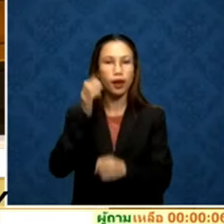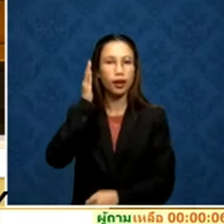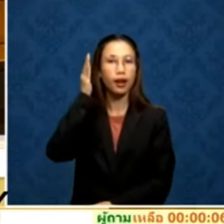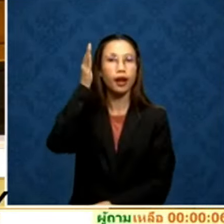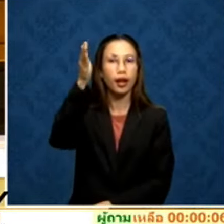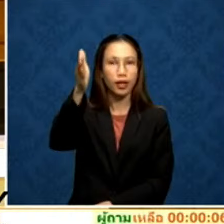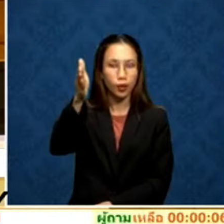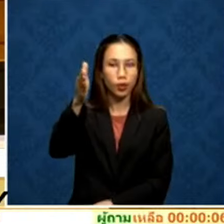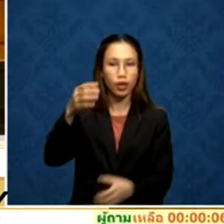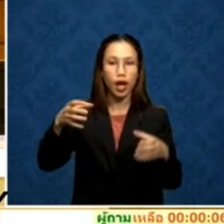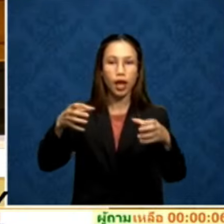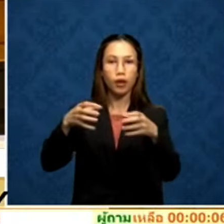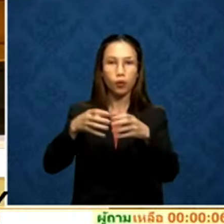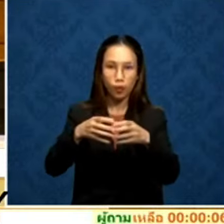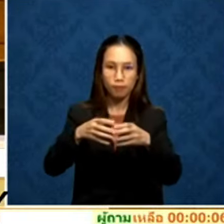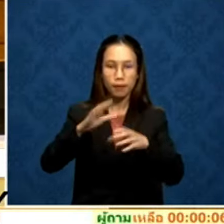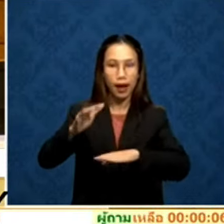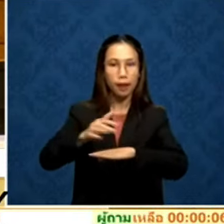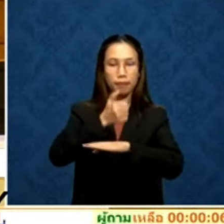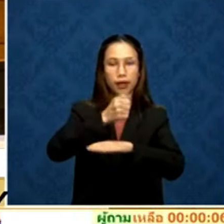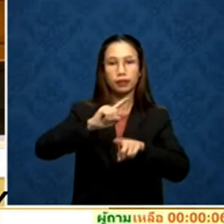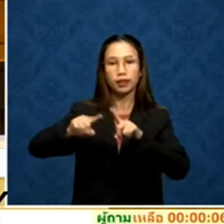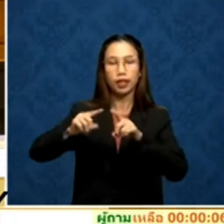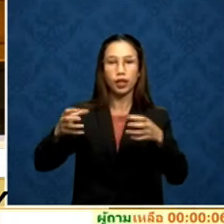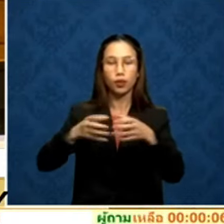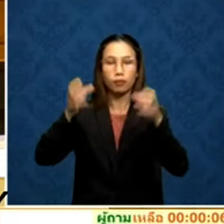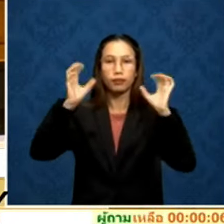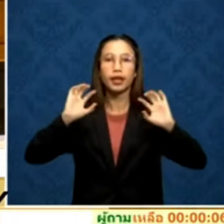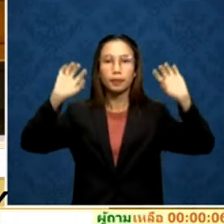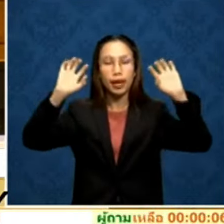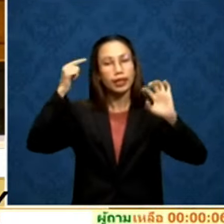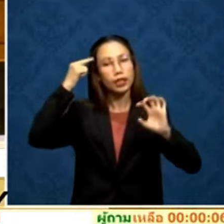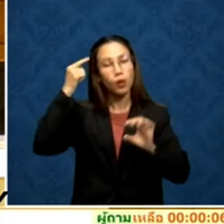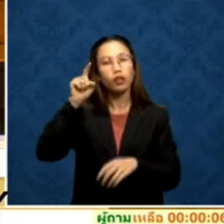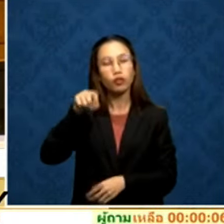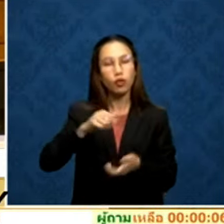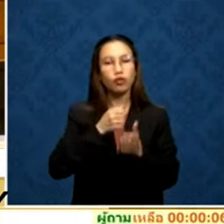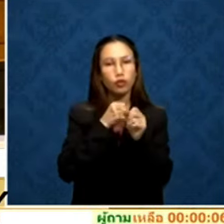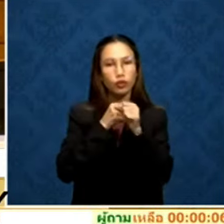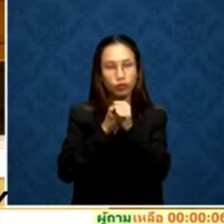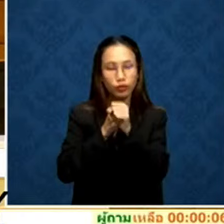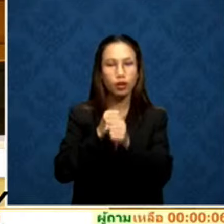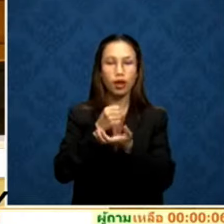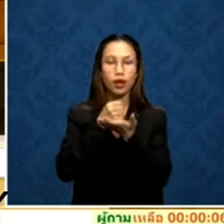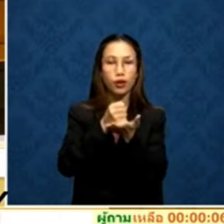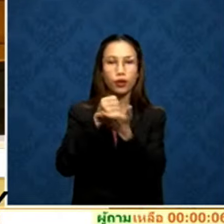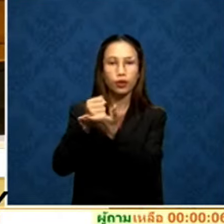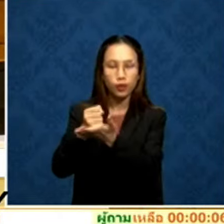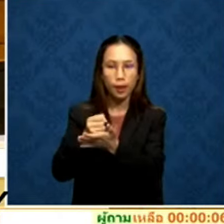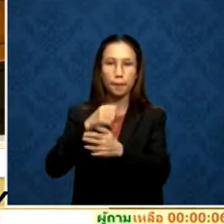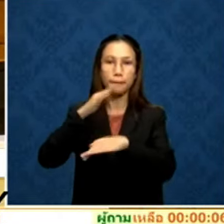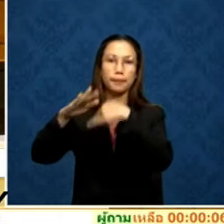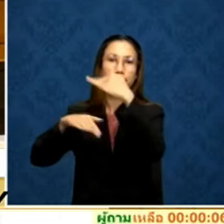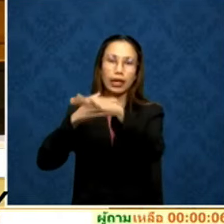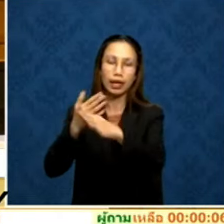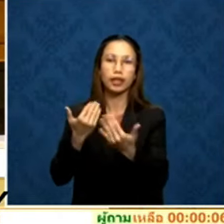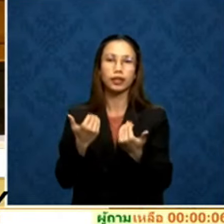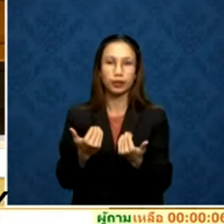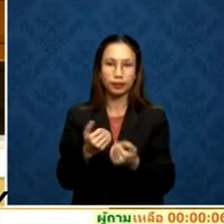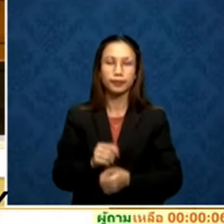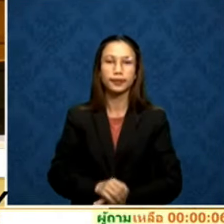พรรคร่วมทุกๆพรรคที่อยู่ในรัฐบาลเราก็จะช่วยกันวิ่งสู้ต่อไปเพื่อปัจจุบันที่ดีกว่านะ